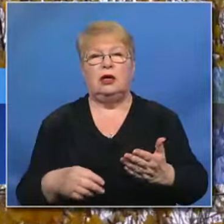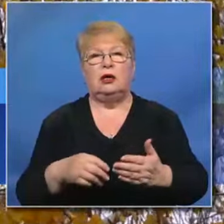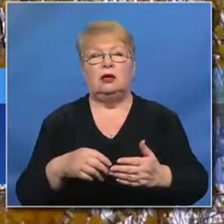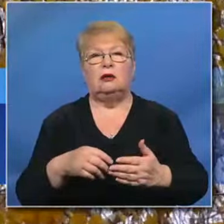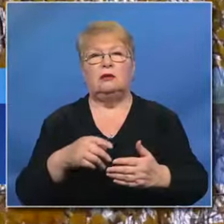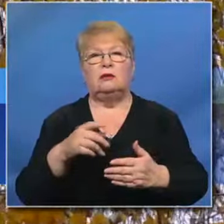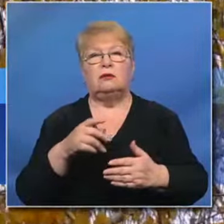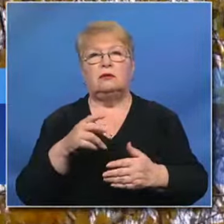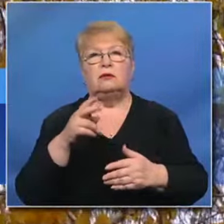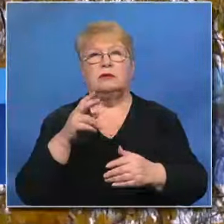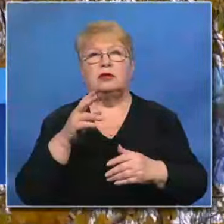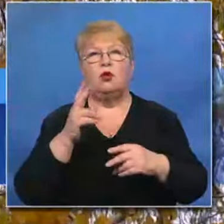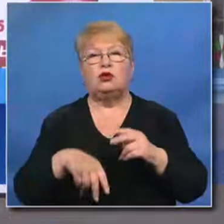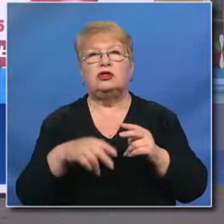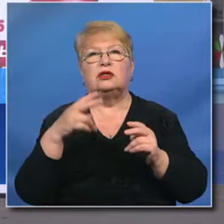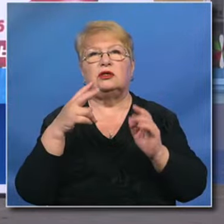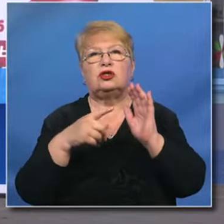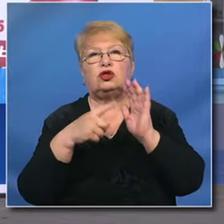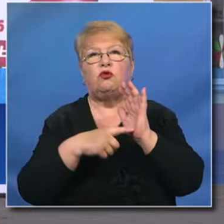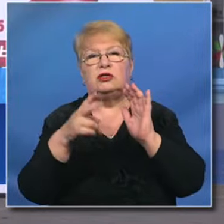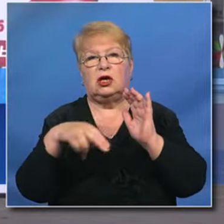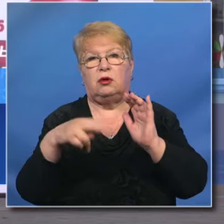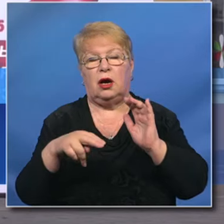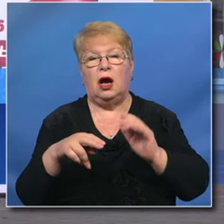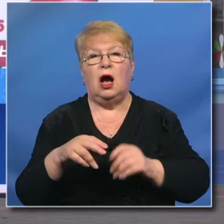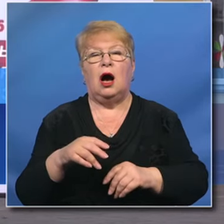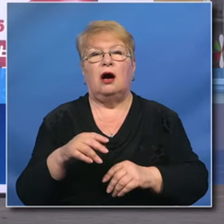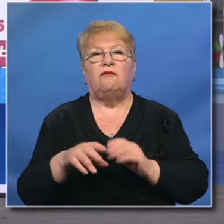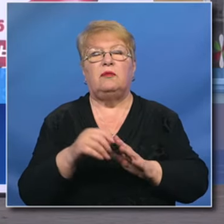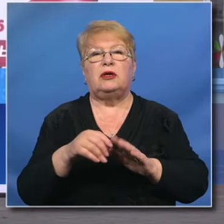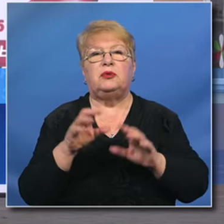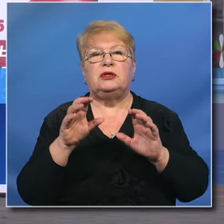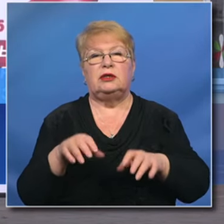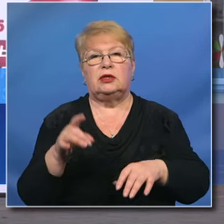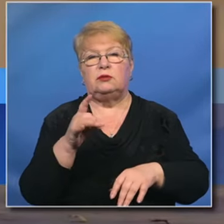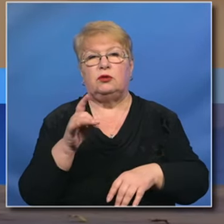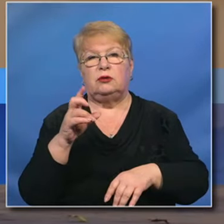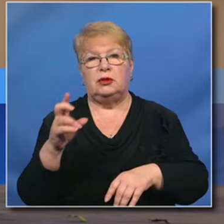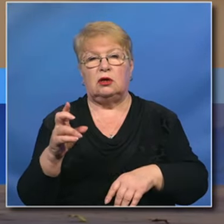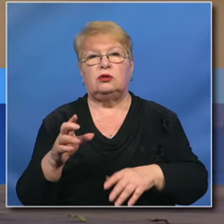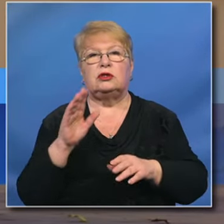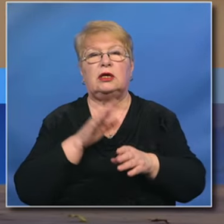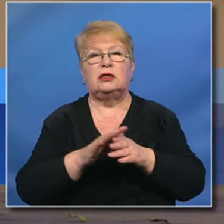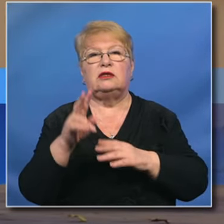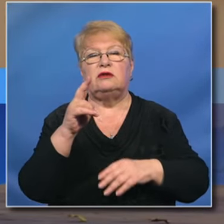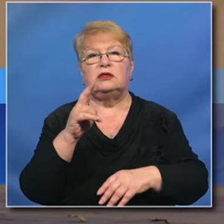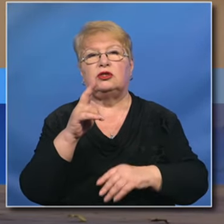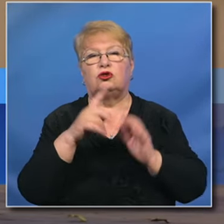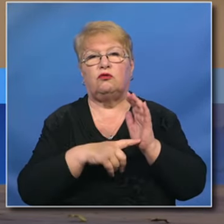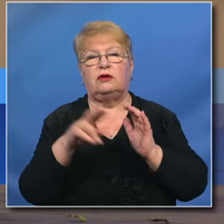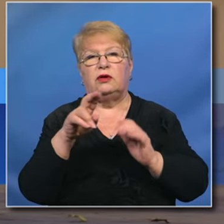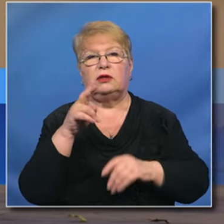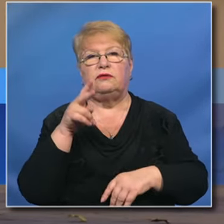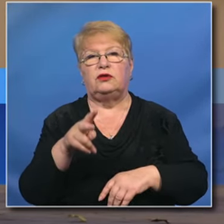страны он завершится 6 декабря 2024 года выборы Президента Республики Беларусь состоятся 26 января